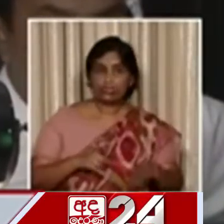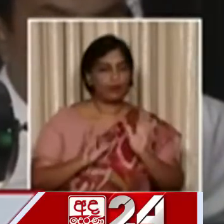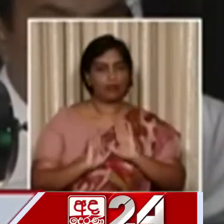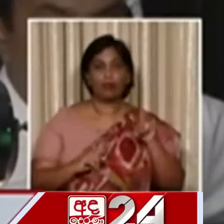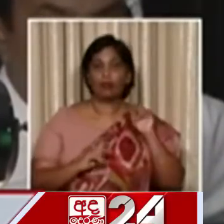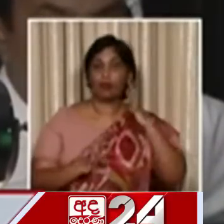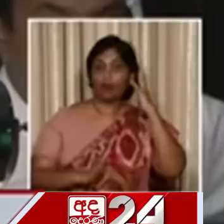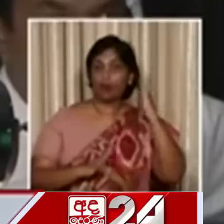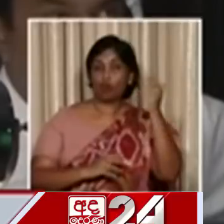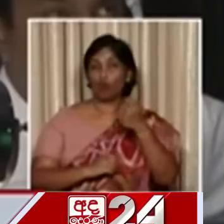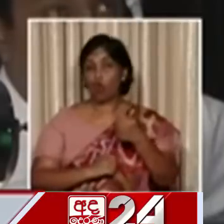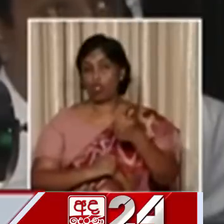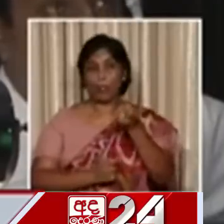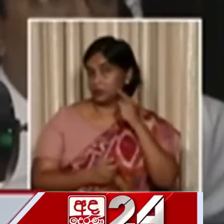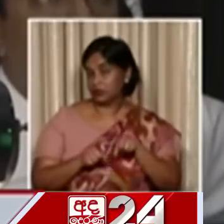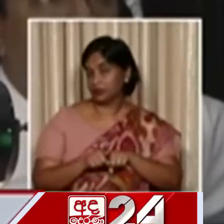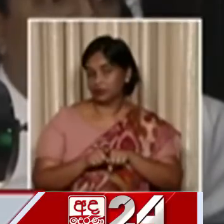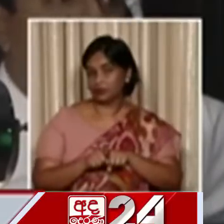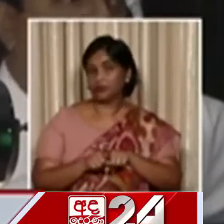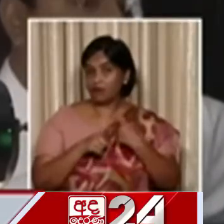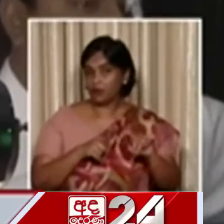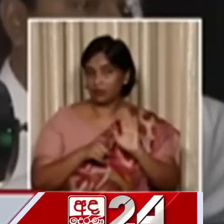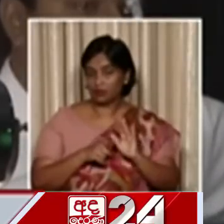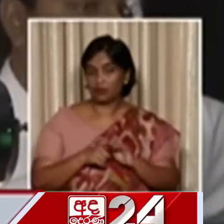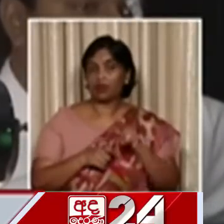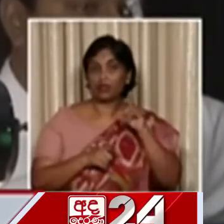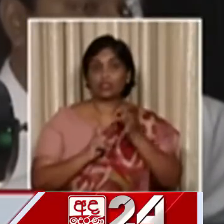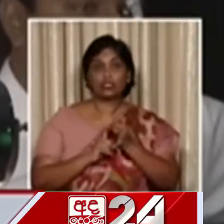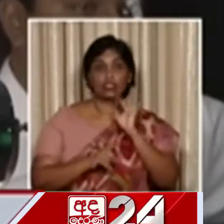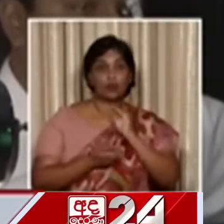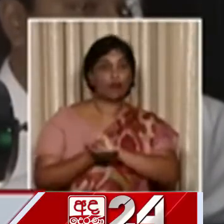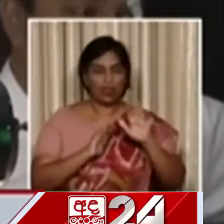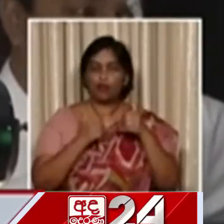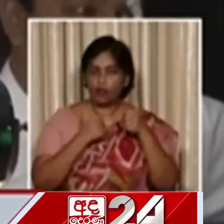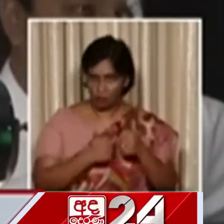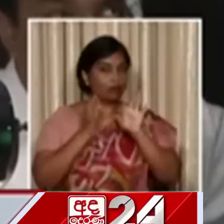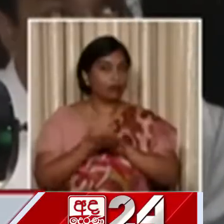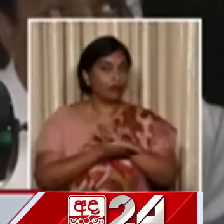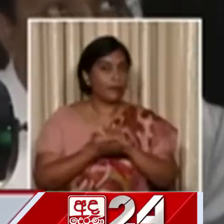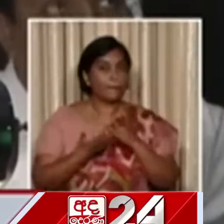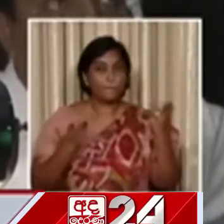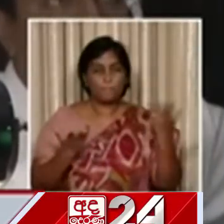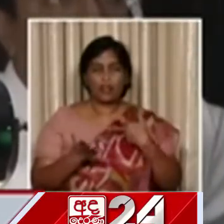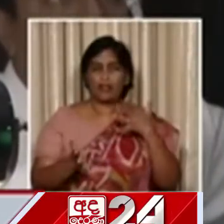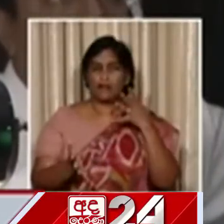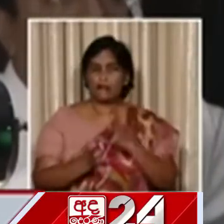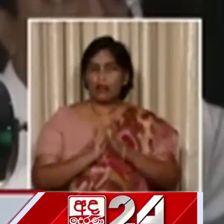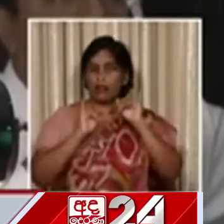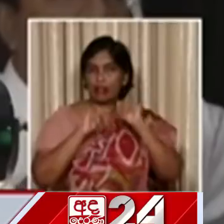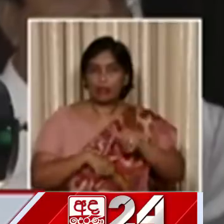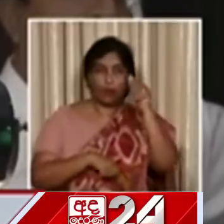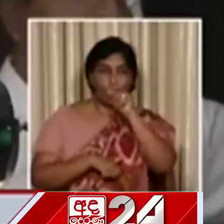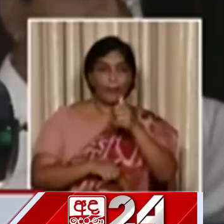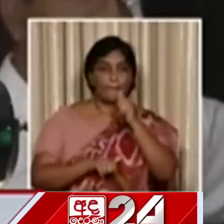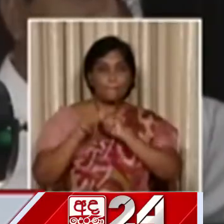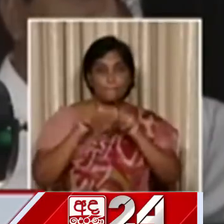ඔබට ලෝකයේ තියෙන හොඳම බේත් ගන්න හැකියාව ලැබුණා. ඒ විතරක් නෙවෙයි. ඔබට ජනාධිපති අරමුදලේ මුදල් ලැබුණා. මම කියන්න හදන්නේ වැරදි බාල හොර බේතක්